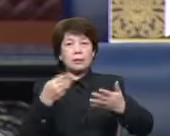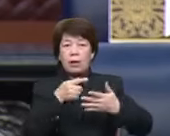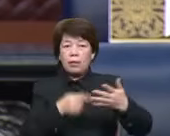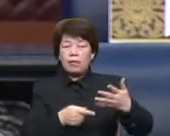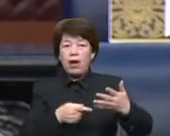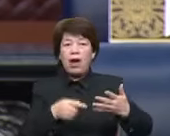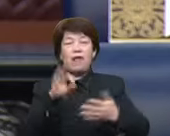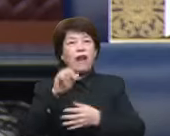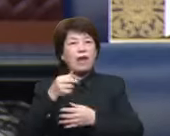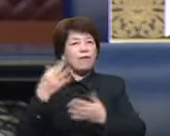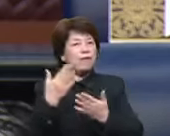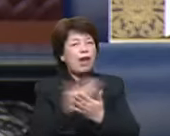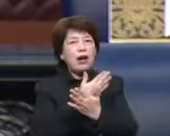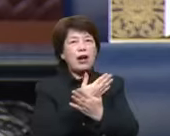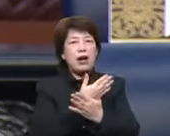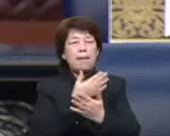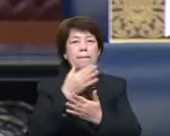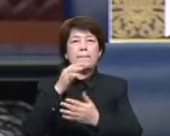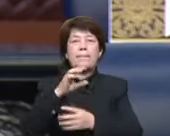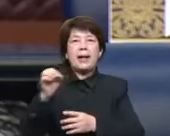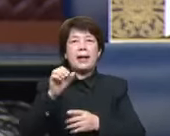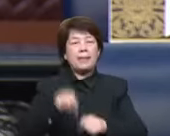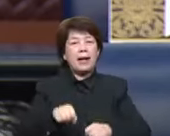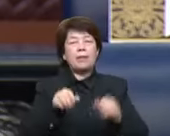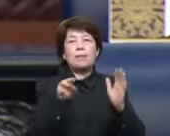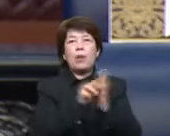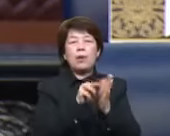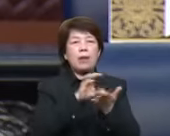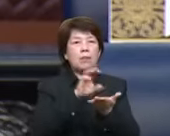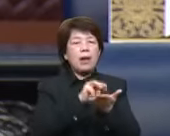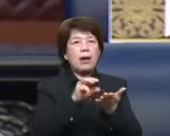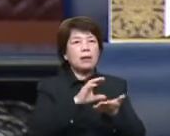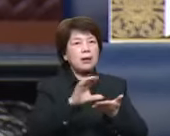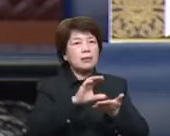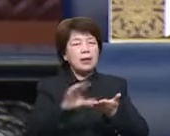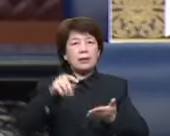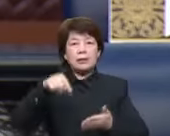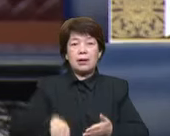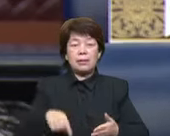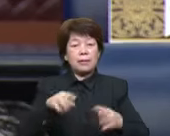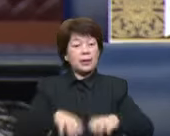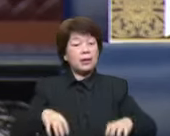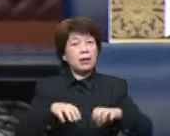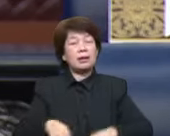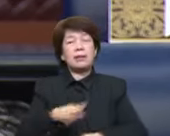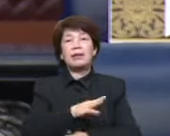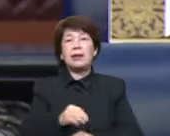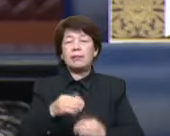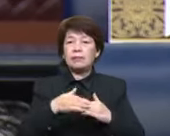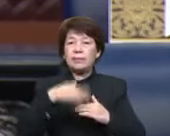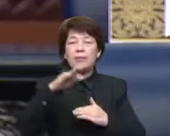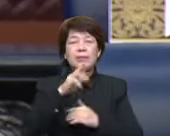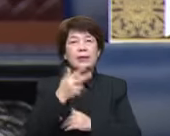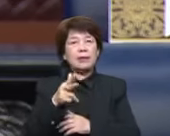Fresh Berhad merupakan sebahagian daripada pelaburan modal troka dalam sektor pertanian yang memberi pulangan yang lebih pada